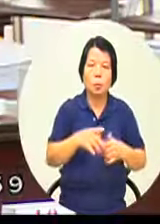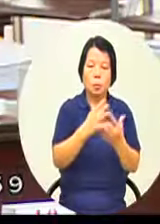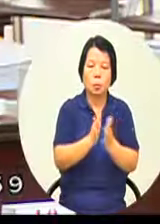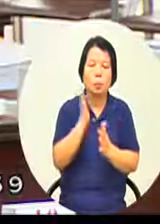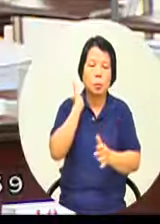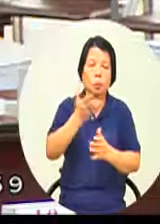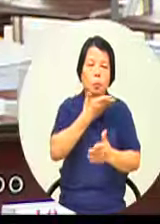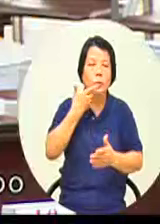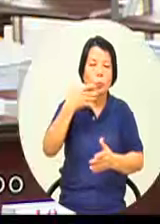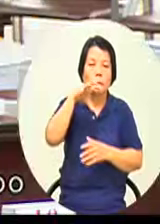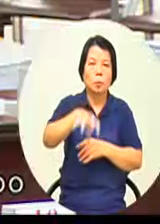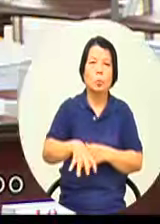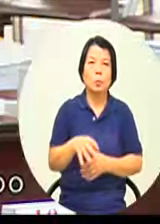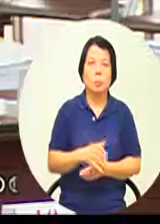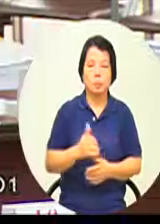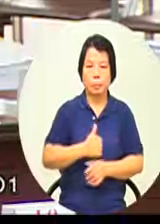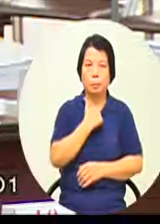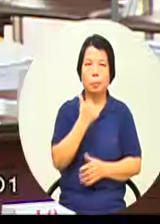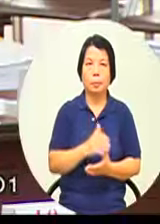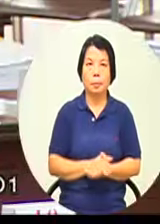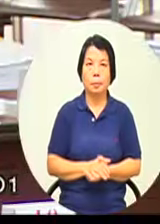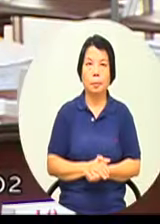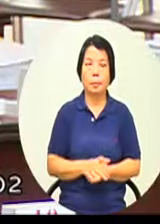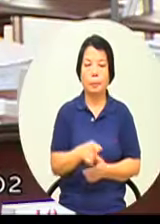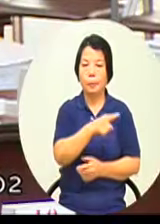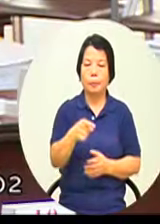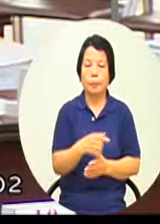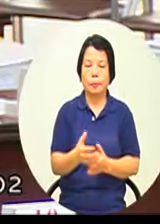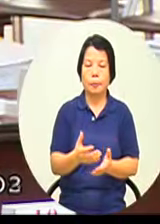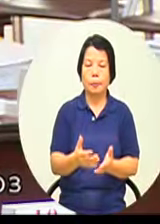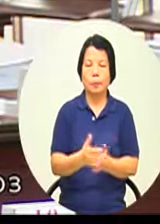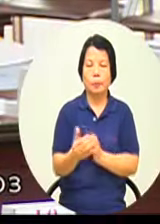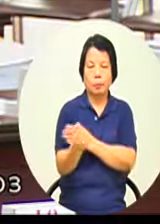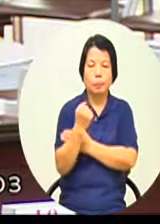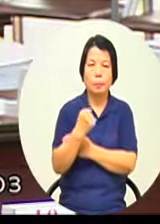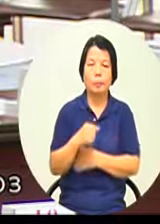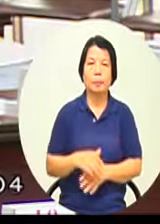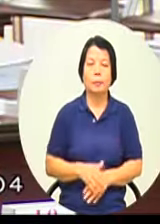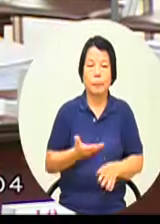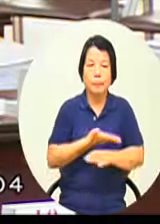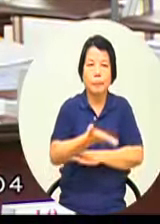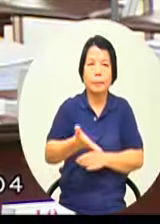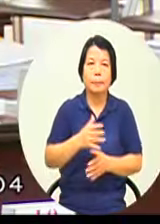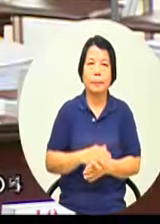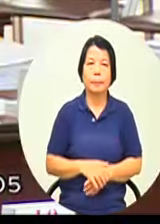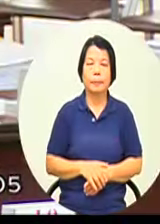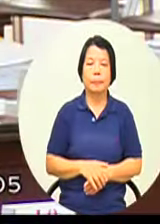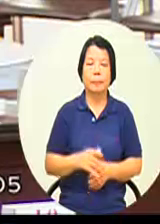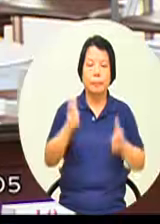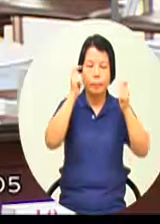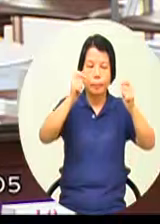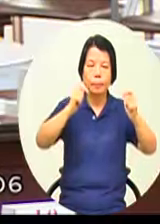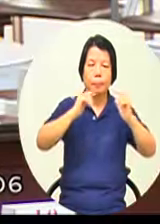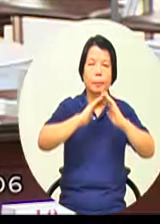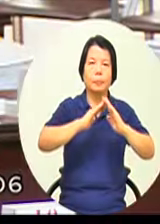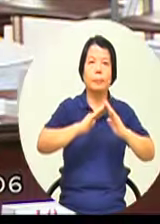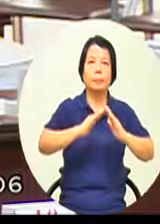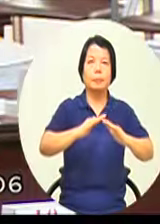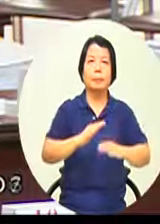也真的会当讲，哦，会当我大家拢动员起来，对不对？吼，互咱的这个大高雄市咧，对不对？吼，